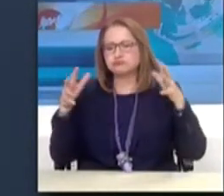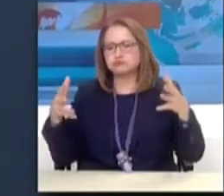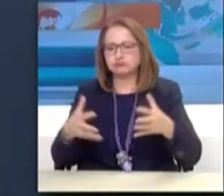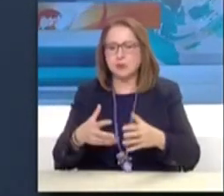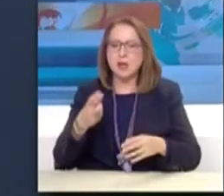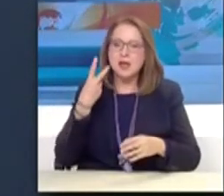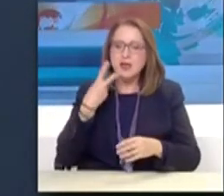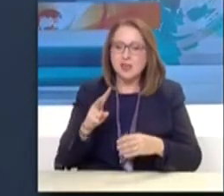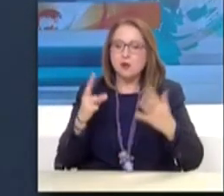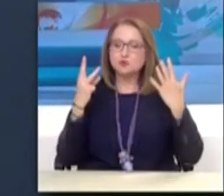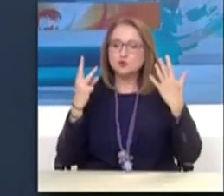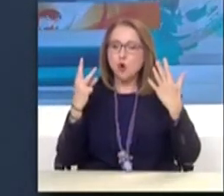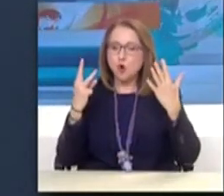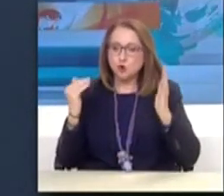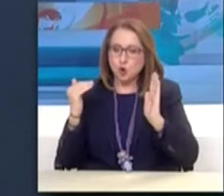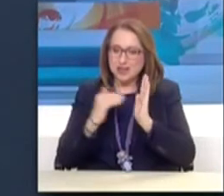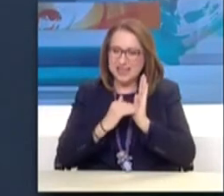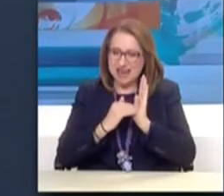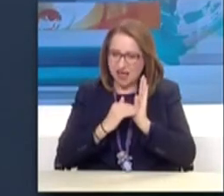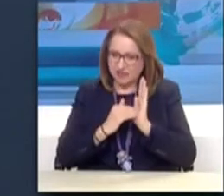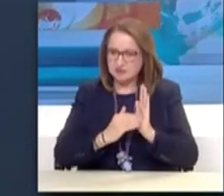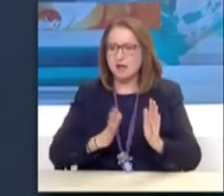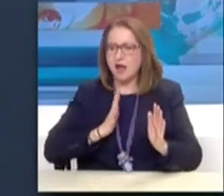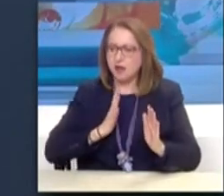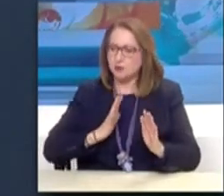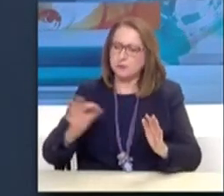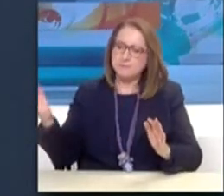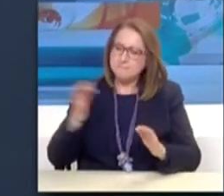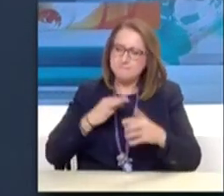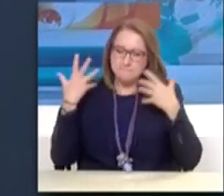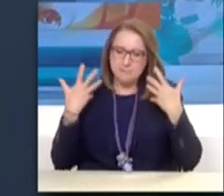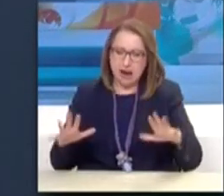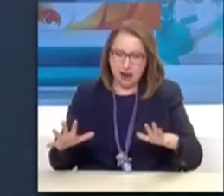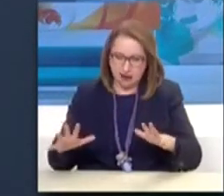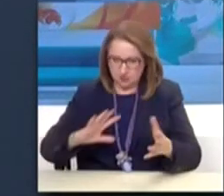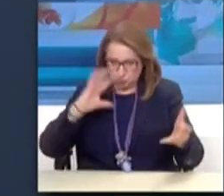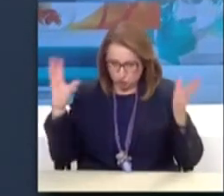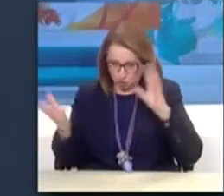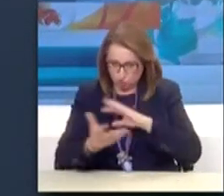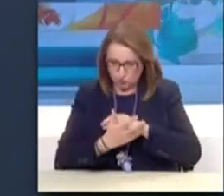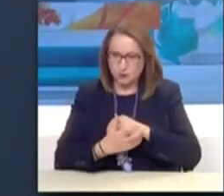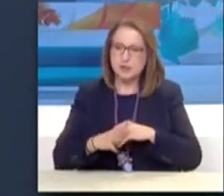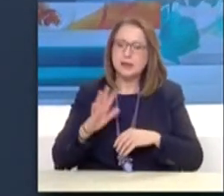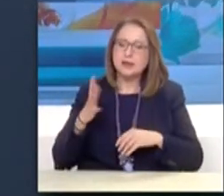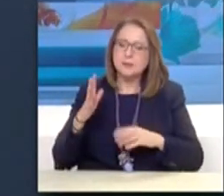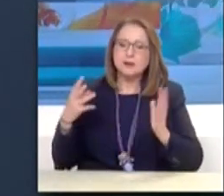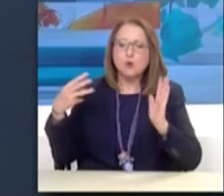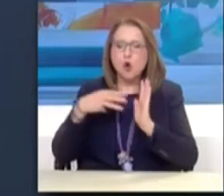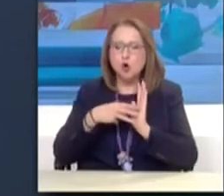από 208.000 επιβεβαιωμένα κρούσματα σε όλο τον κόσμο και περισσότερους από 8.200 θανάτους.